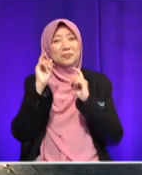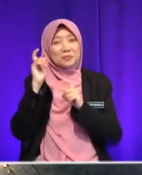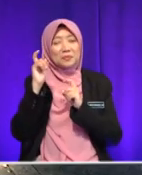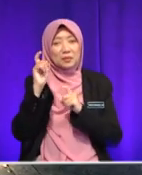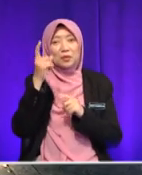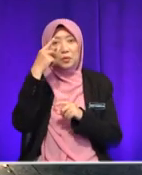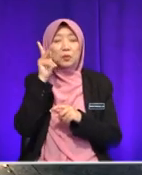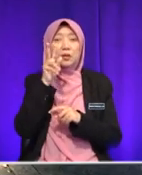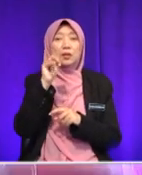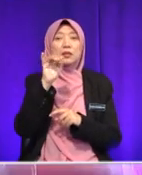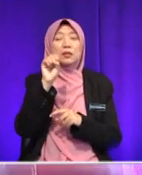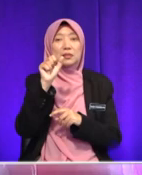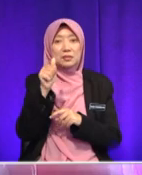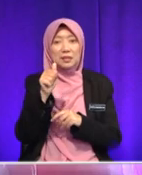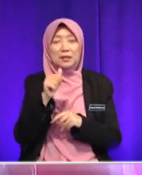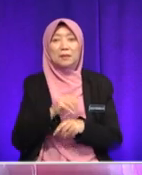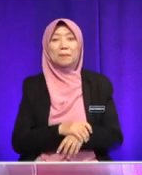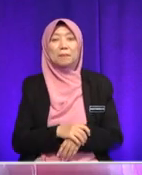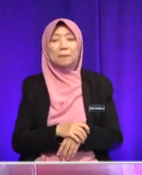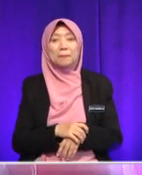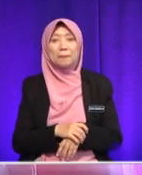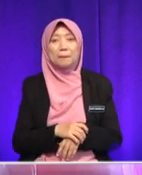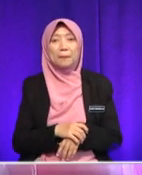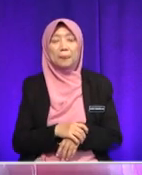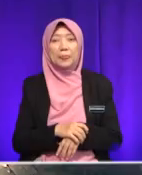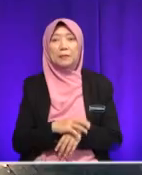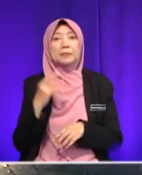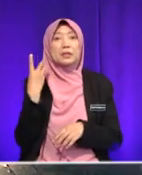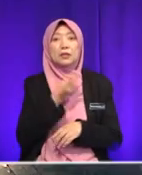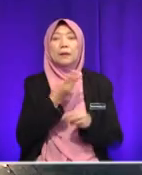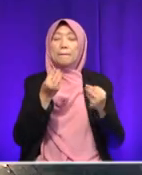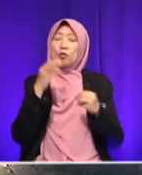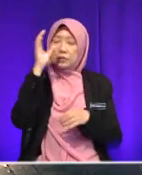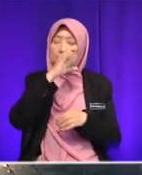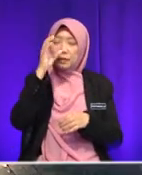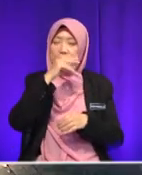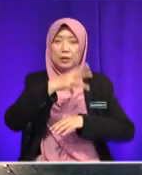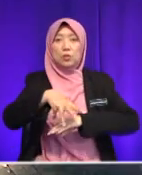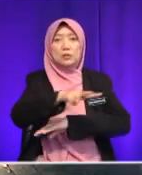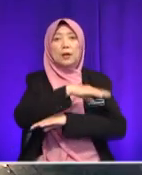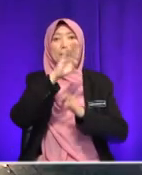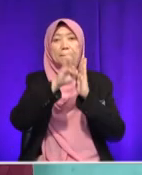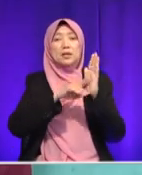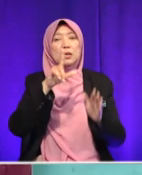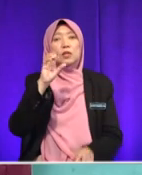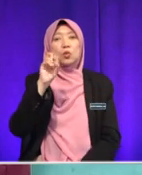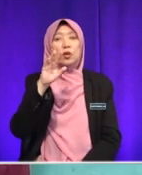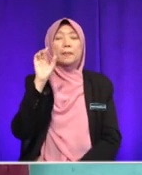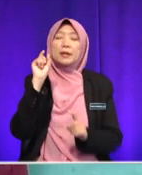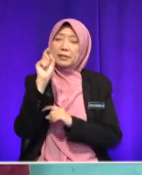boleh tampakkan pada diri saya. Betul. Jadi kita nak yang kawasan berlorek ni. Jadi kita kena